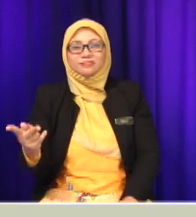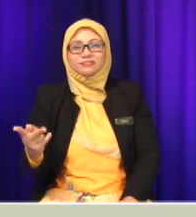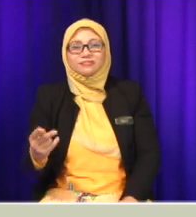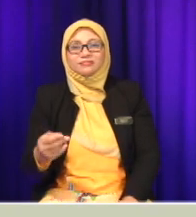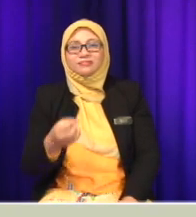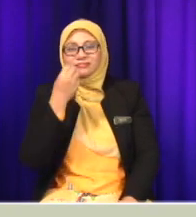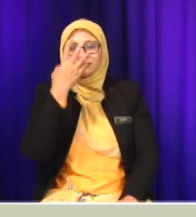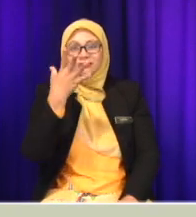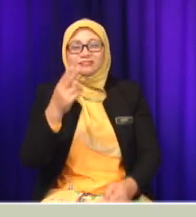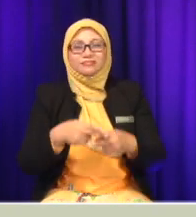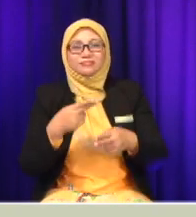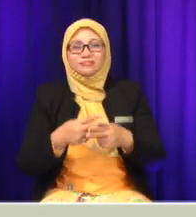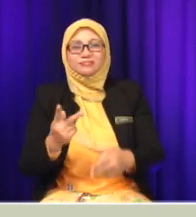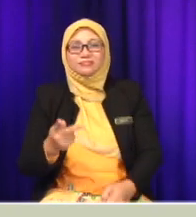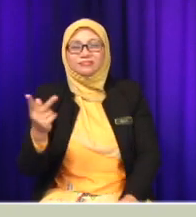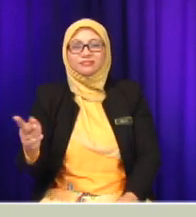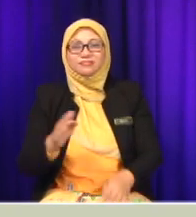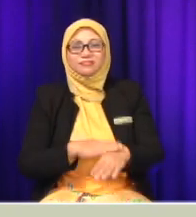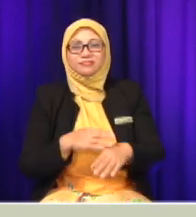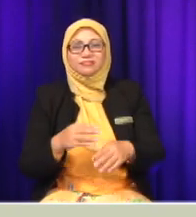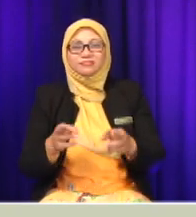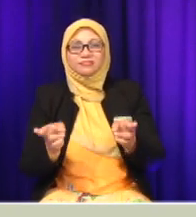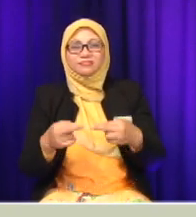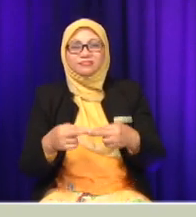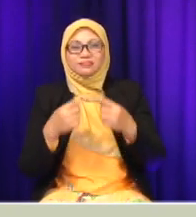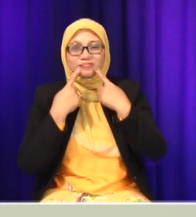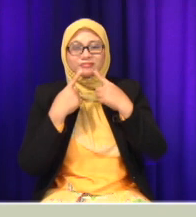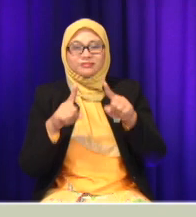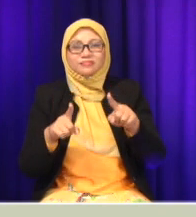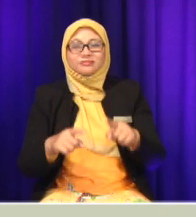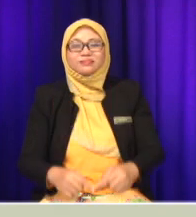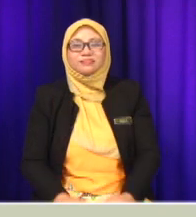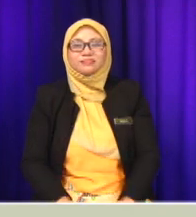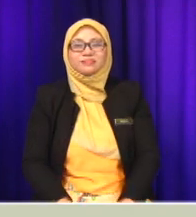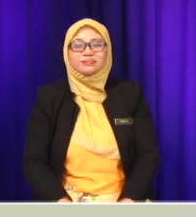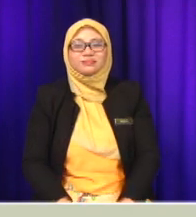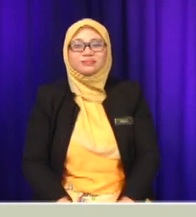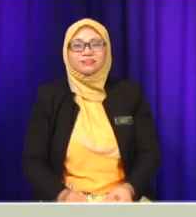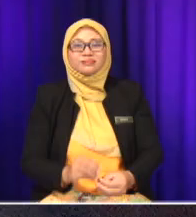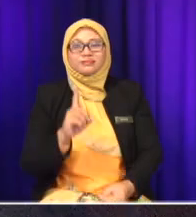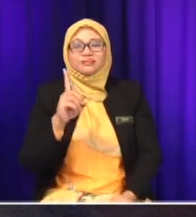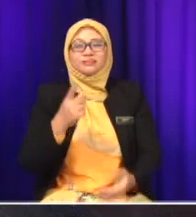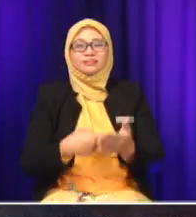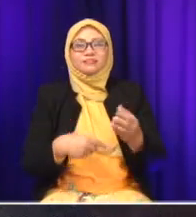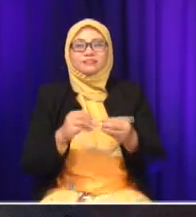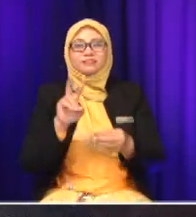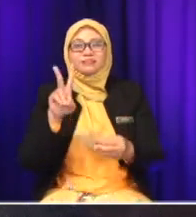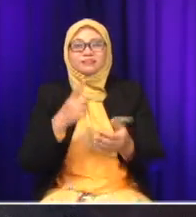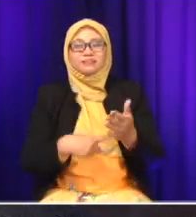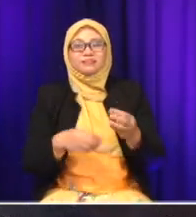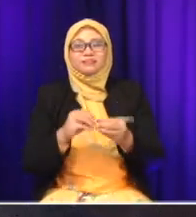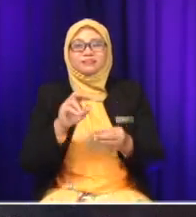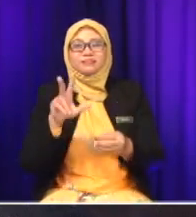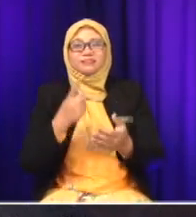komponen berikut pada ruang jawapan okey komponen yang pertama tu apa kedua apa ketiga apa Oke siapa Nak Cuba ini senang